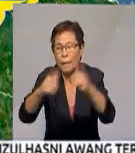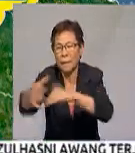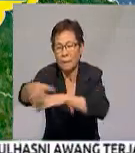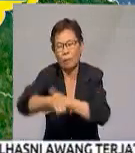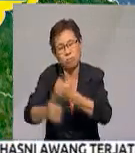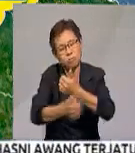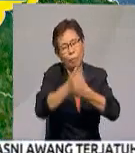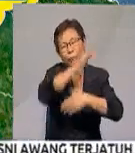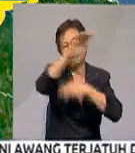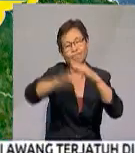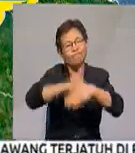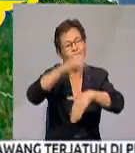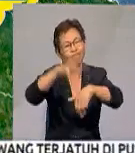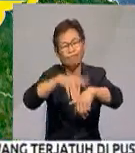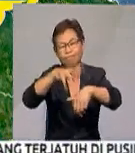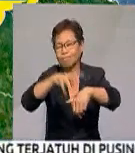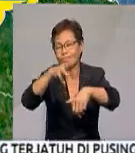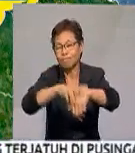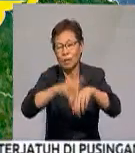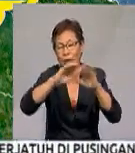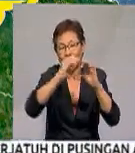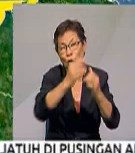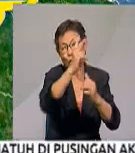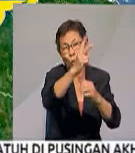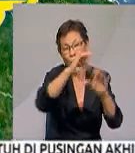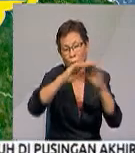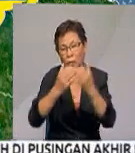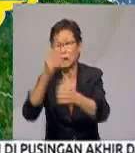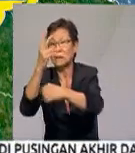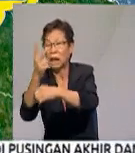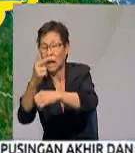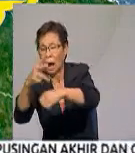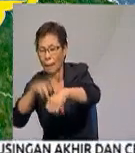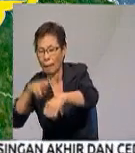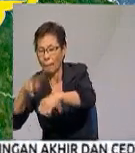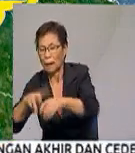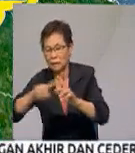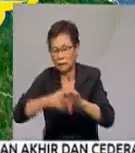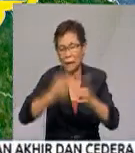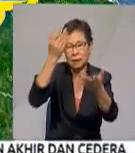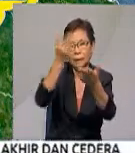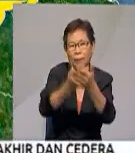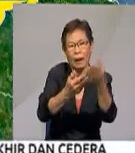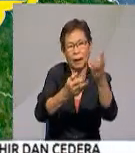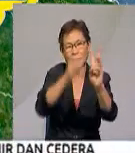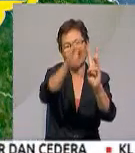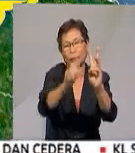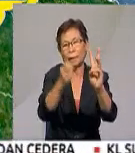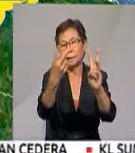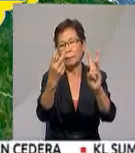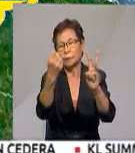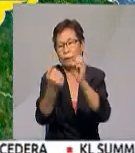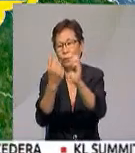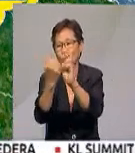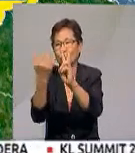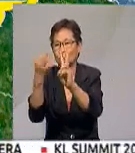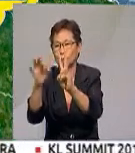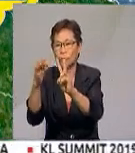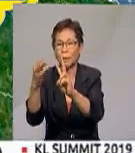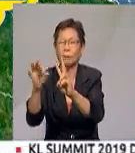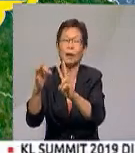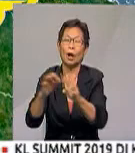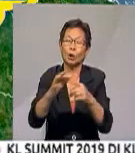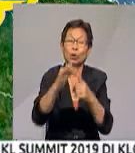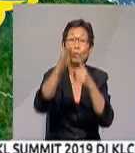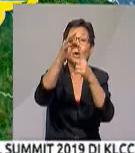laut. Kesemua amaran kategori kedua dan juga kategori ketiga ini berkuat kuasa sehingga 16 Disember 2019